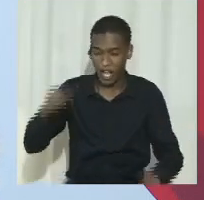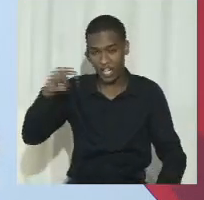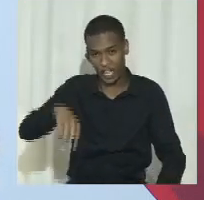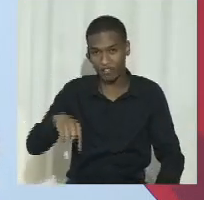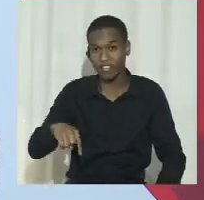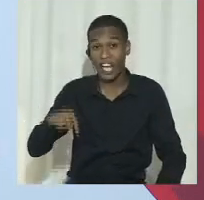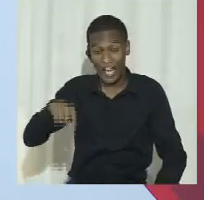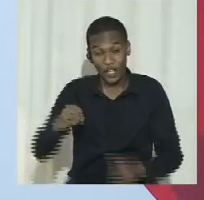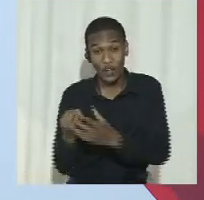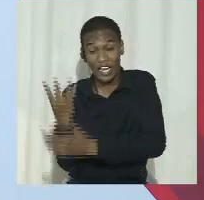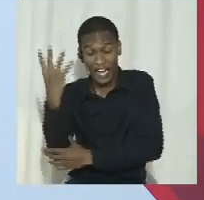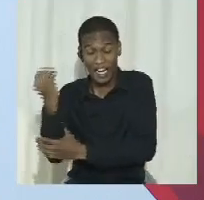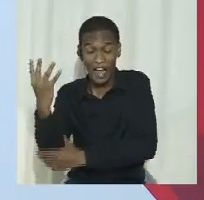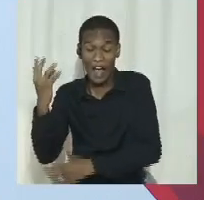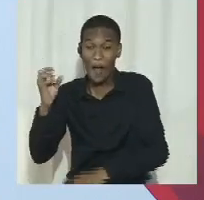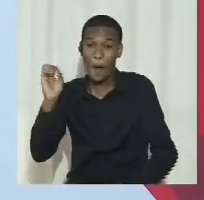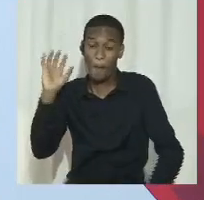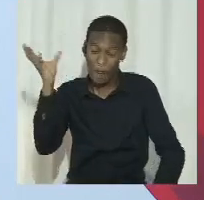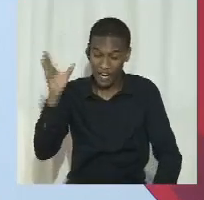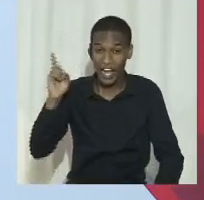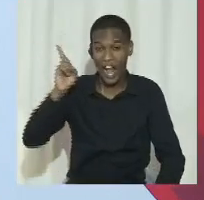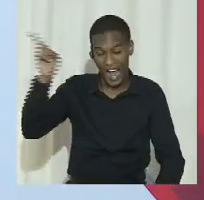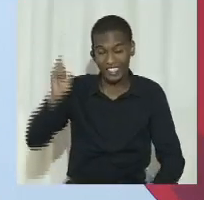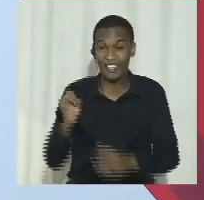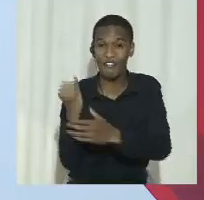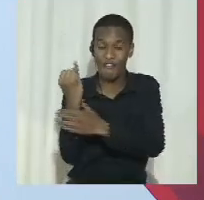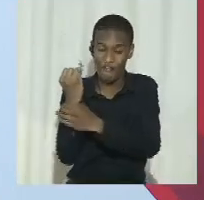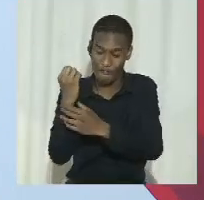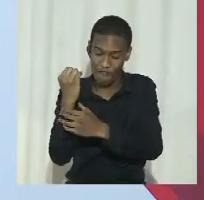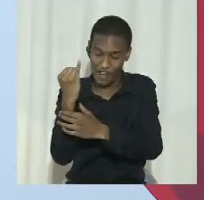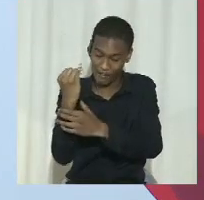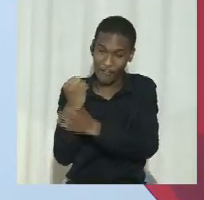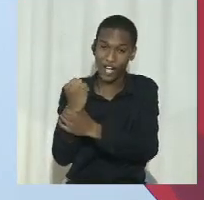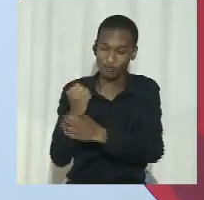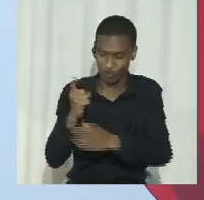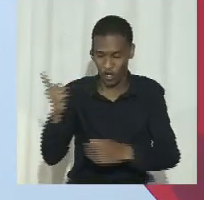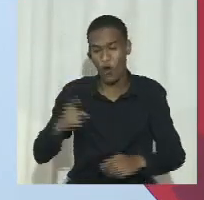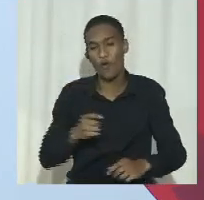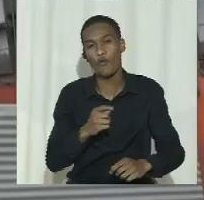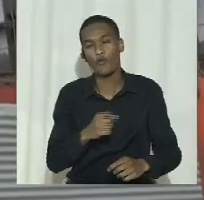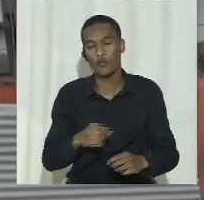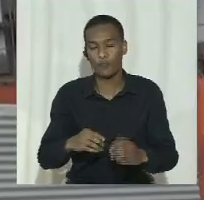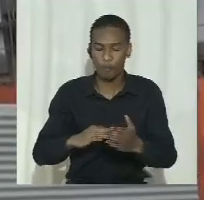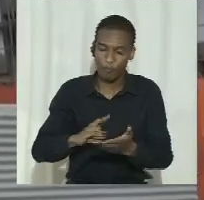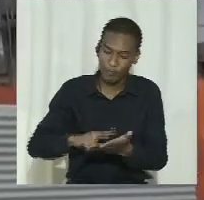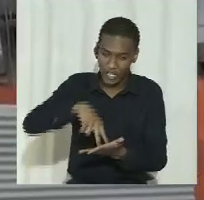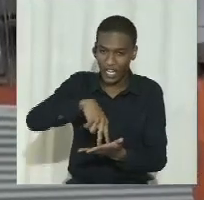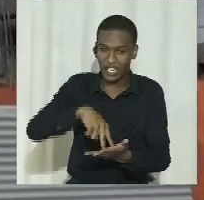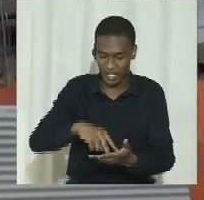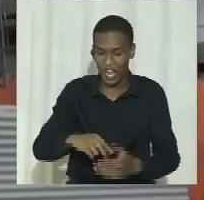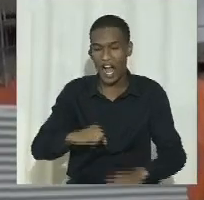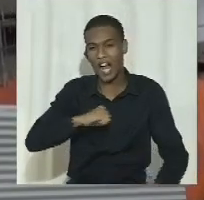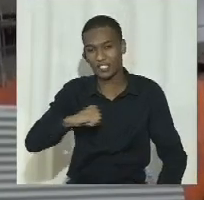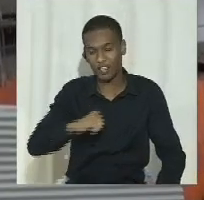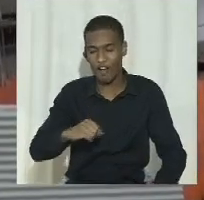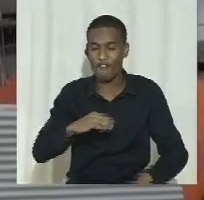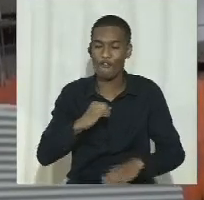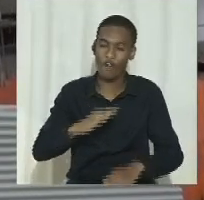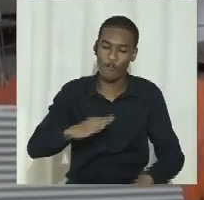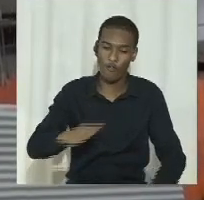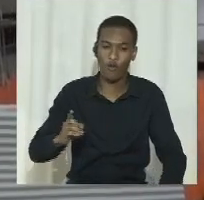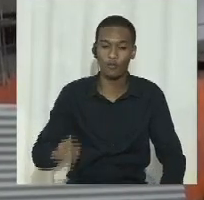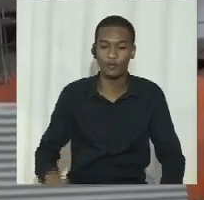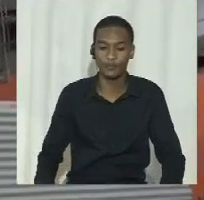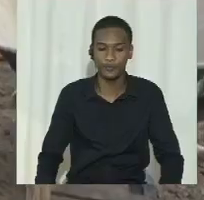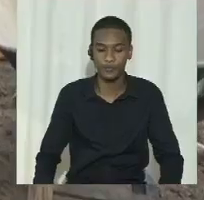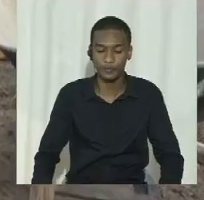eny Vato no nanorenana ny foto-drafitrasa vaovao. Babi Stefana Siriza Rakotson. Na eo aza ny famehana ara-pahasalamana dia